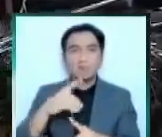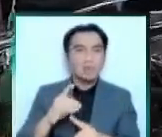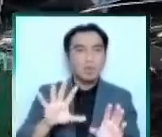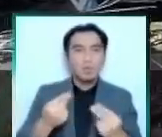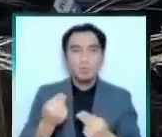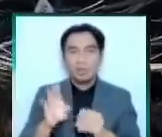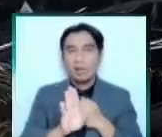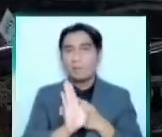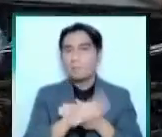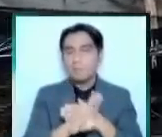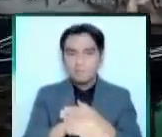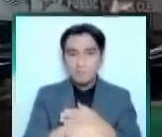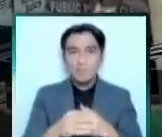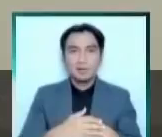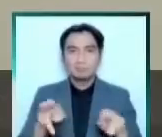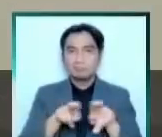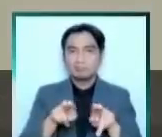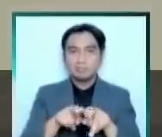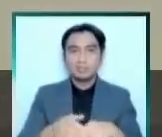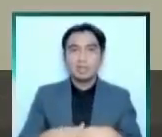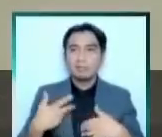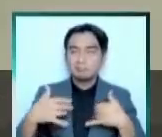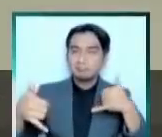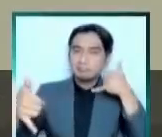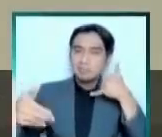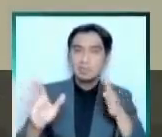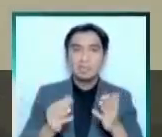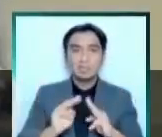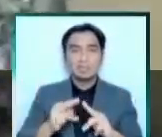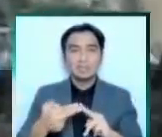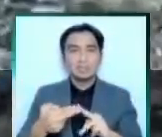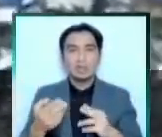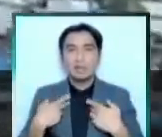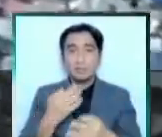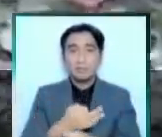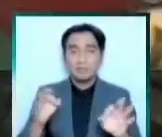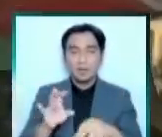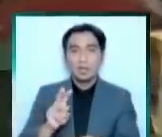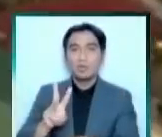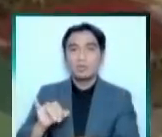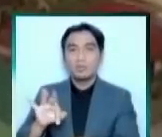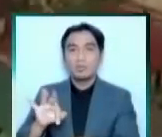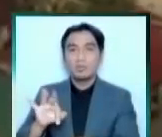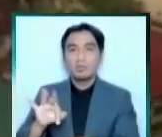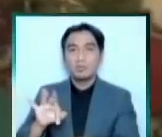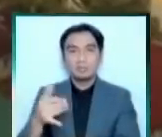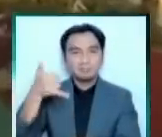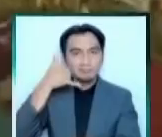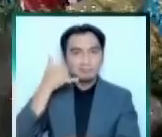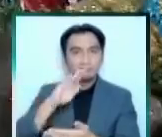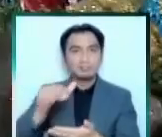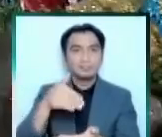muna sila ng mga satellite phones sa mga munisipyo. Maglalagay din ng mga free wifi sites at tawag centers. Dano Tingkungko, GMA News.